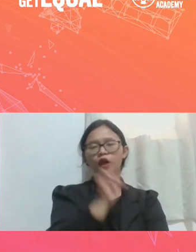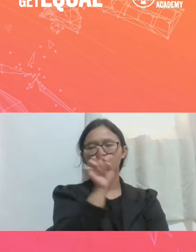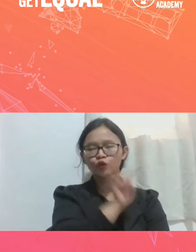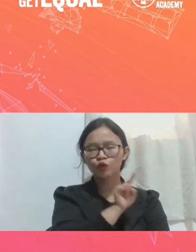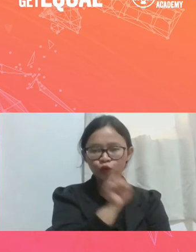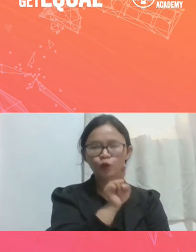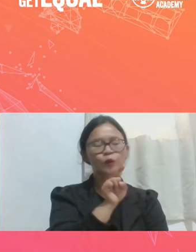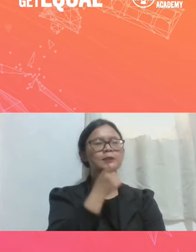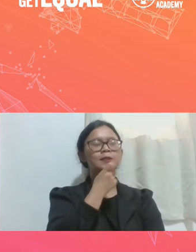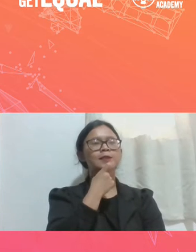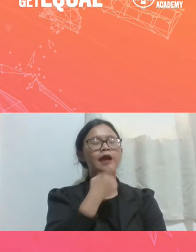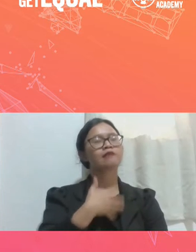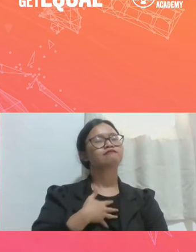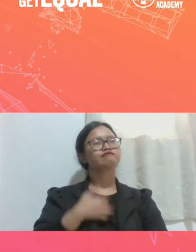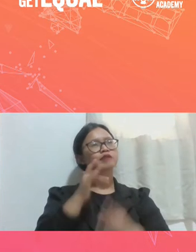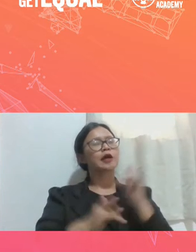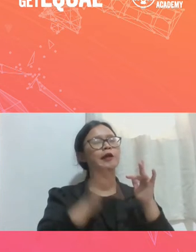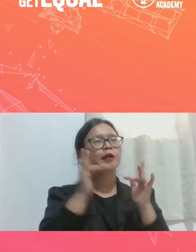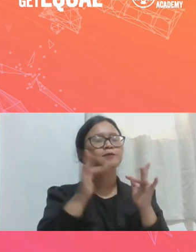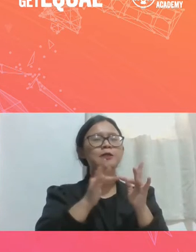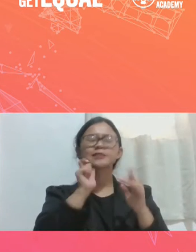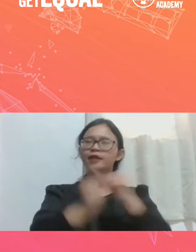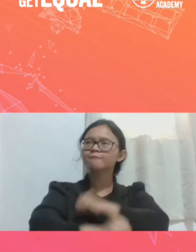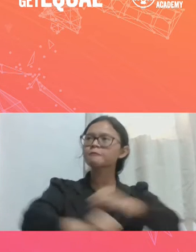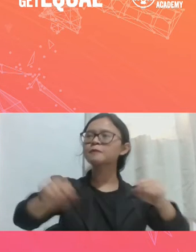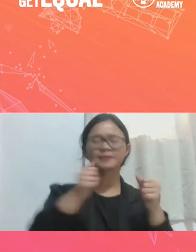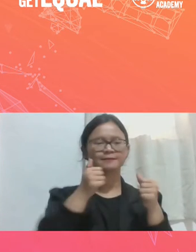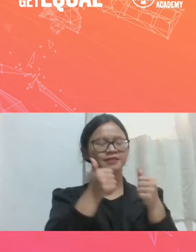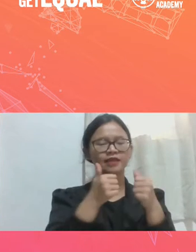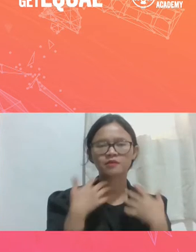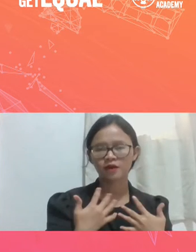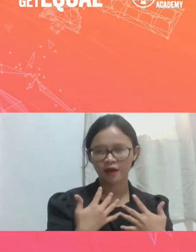temuan tentang kebebasan berekspresi di ranah daring bagi anak perempuan di Indonesia.